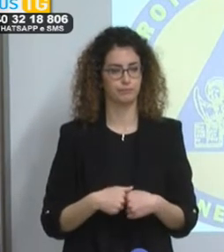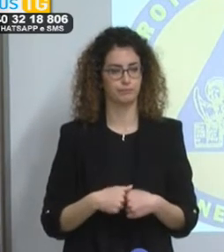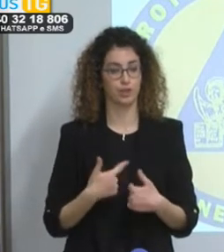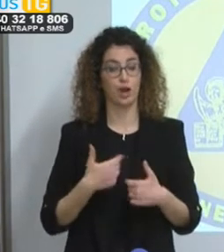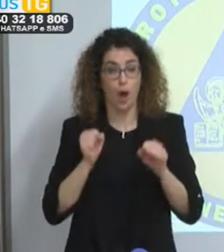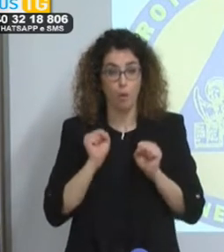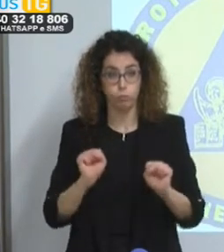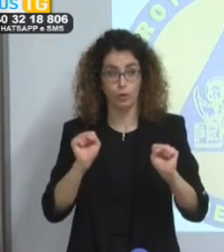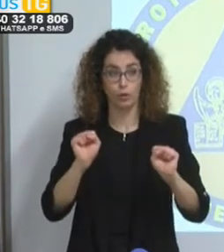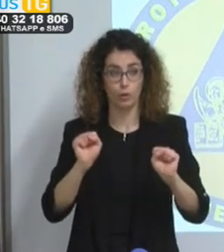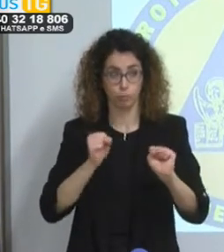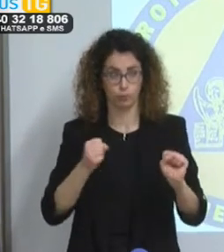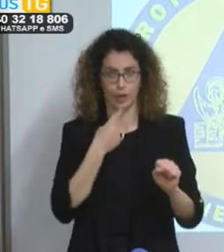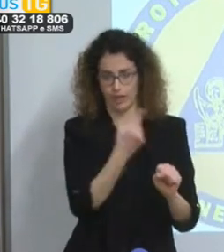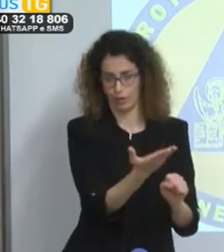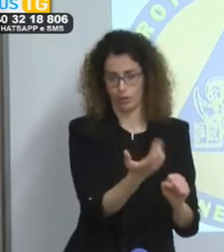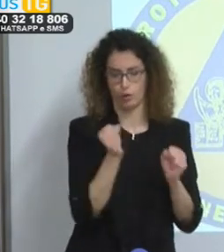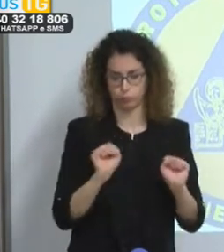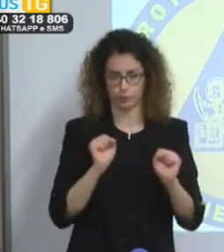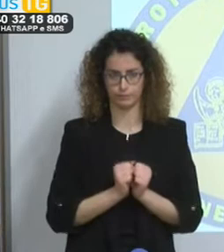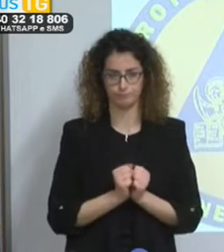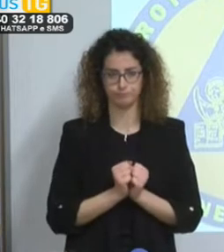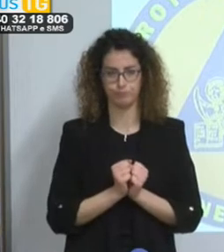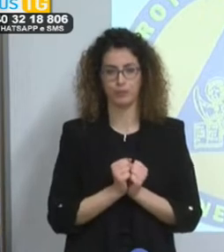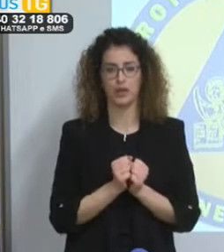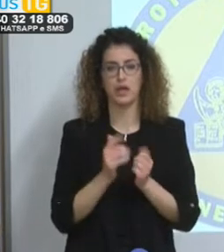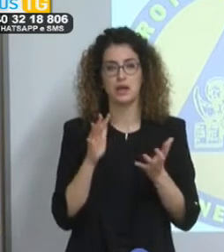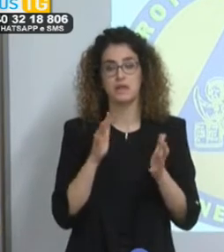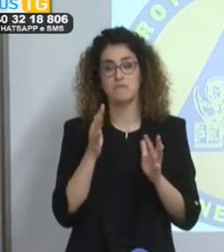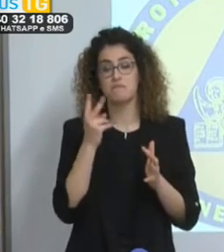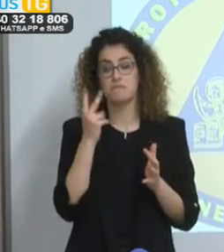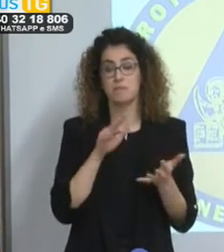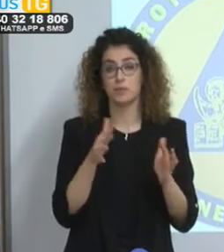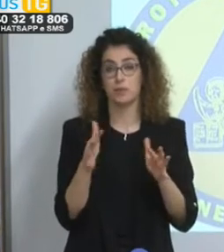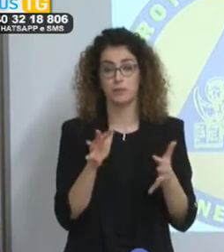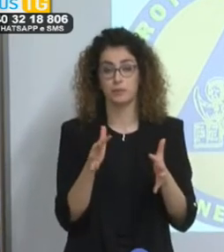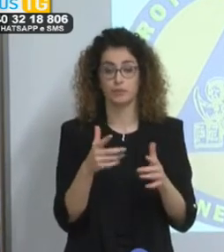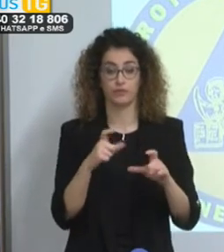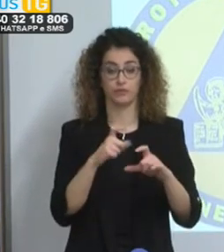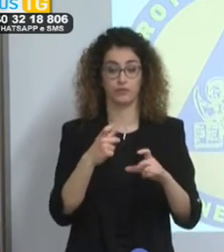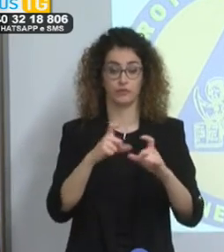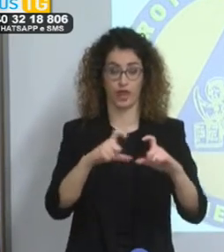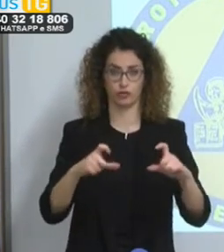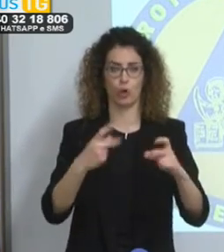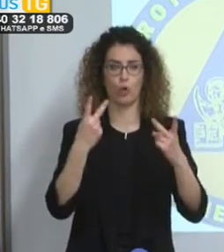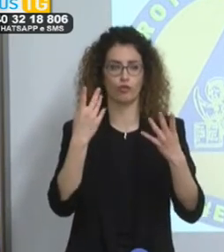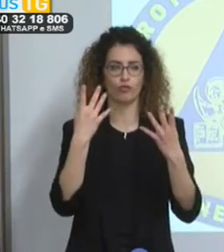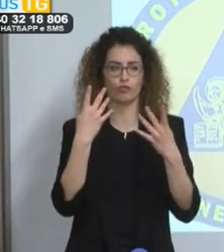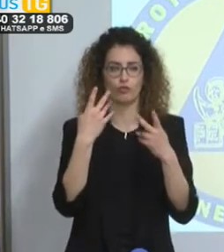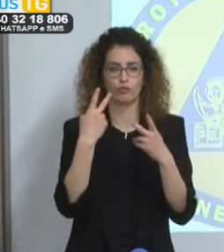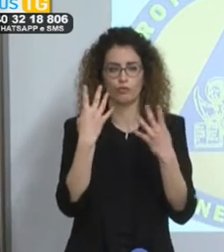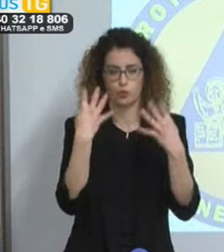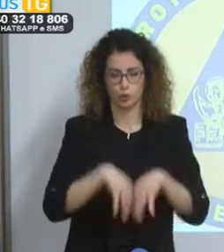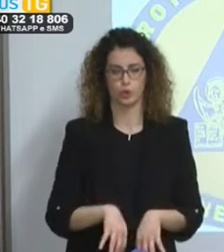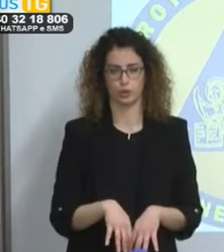questa ipotesi, no, della quale tu stai parlando. Verosimilmente, insomma, questo è un vaccino che funziona, questo lo si sa. La